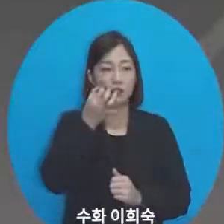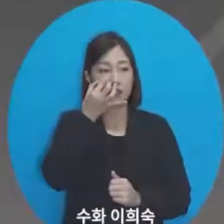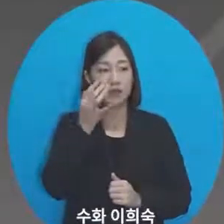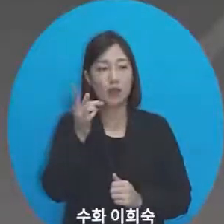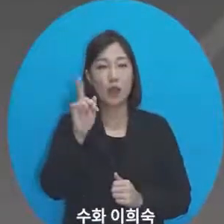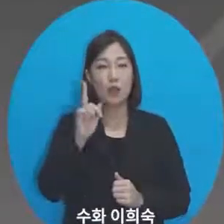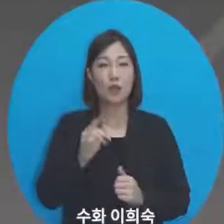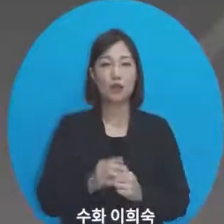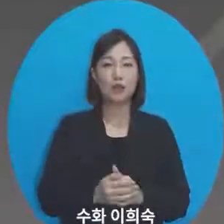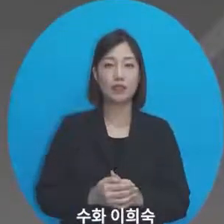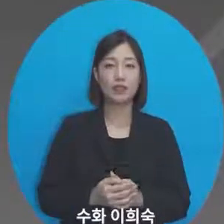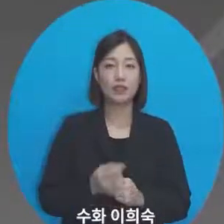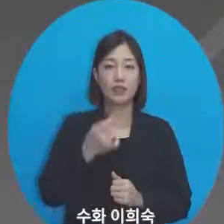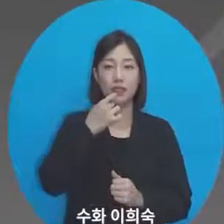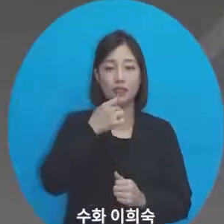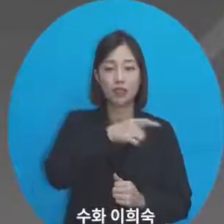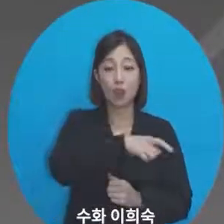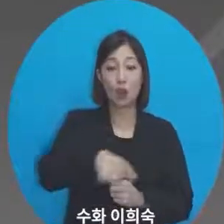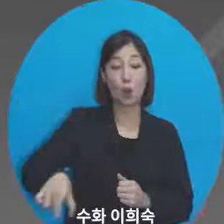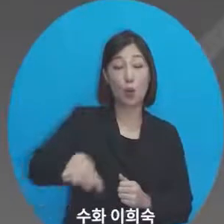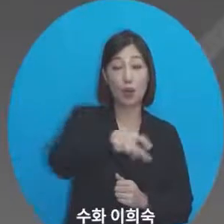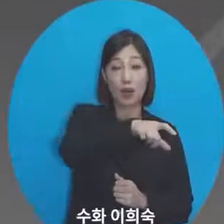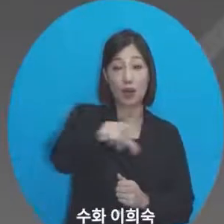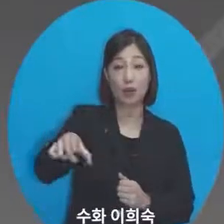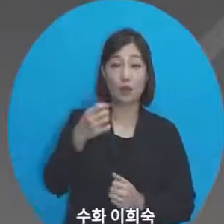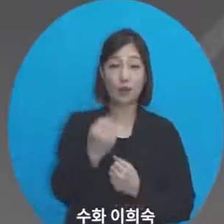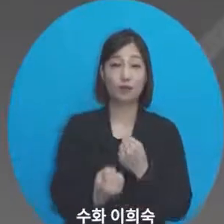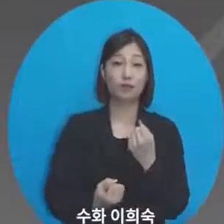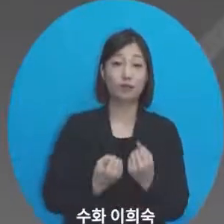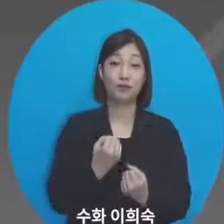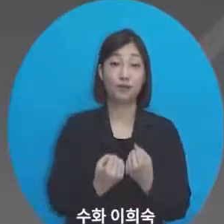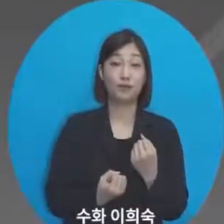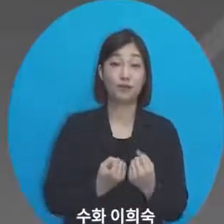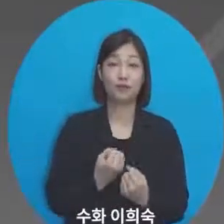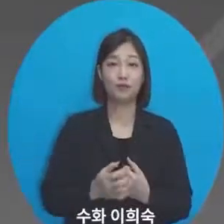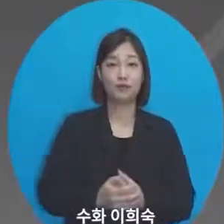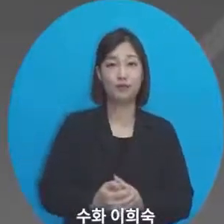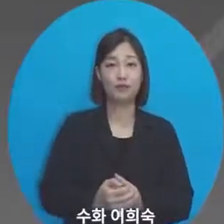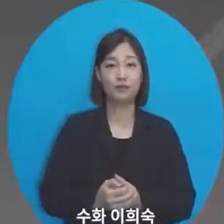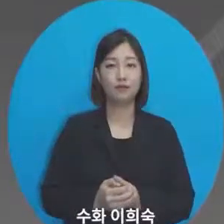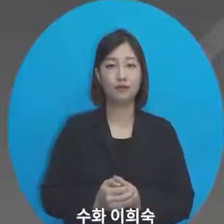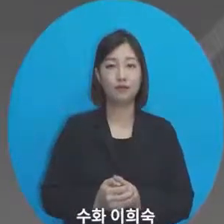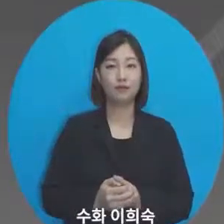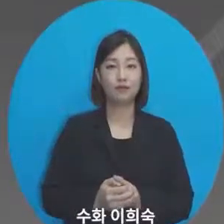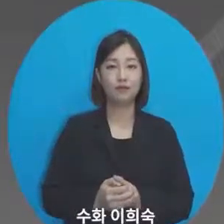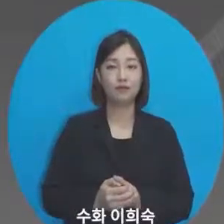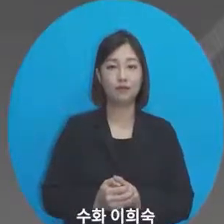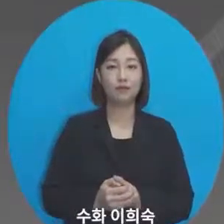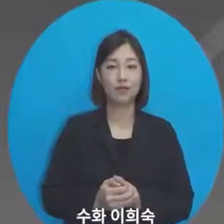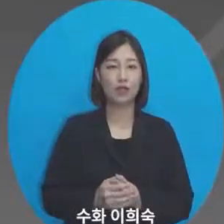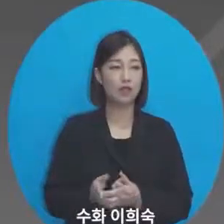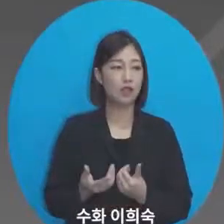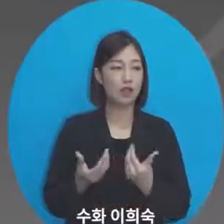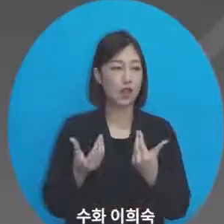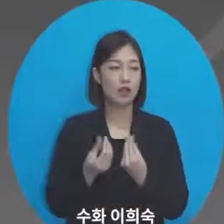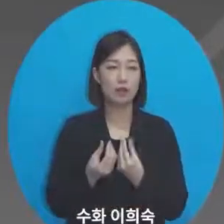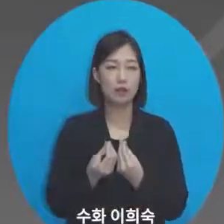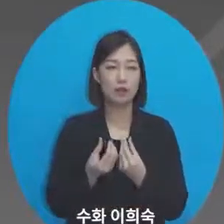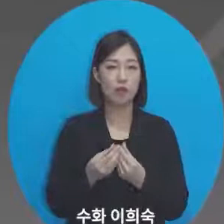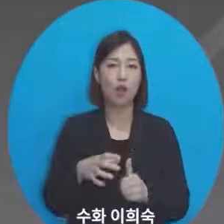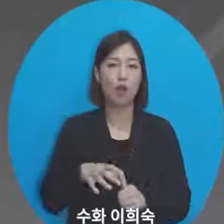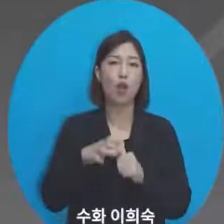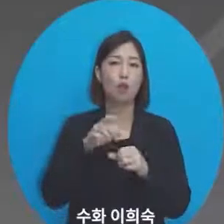활주로형 횡단보도라고 불리는 시설들인데요. 횡단보도에 나란하게 설치를 해서 야간 시인성을